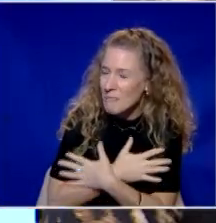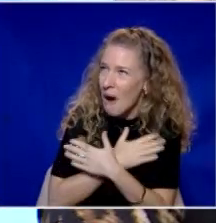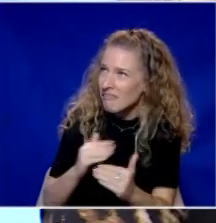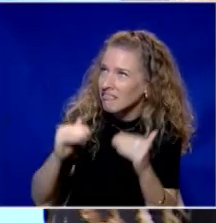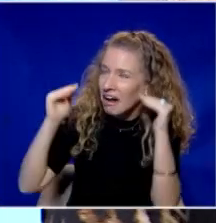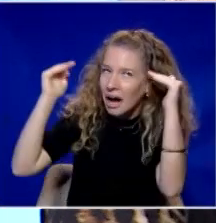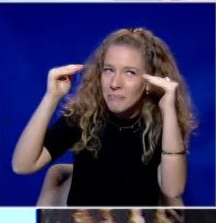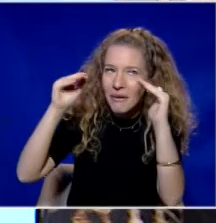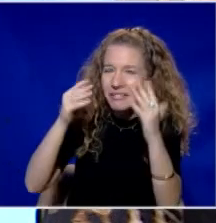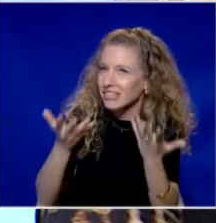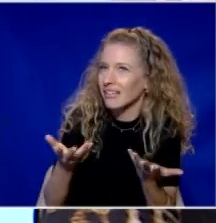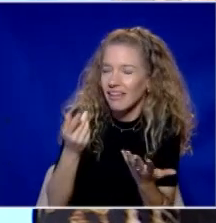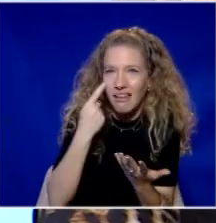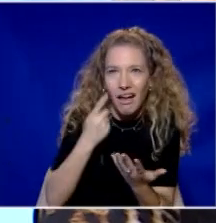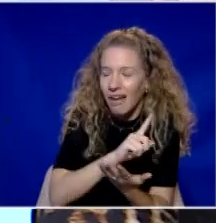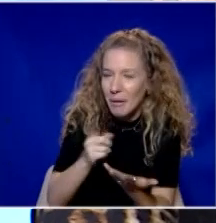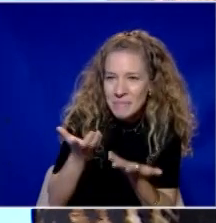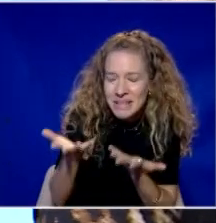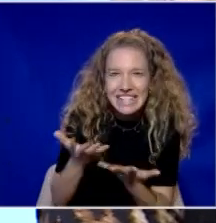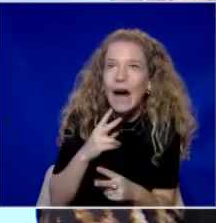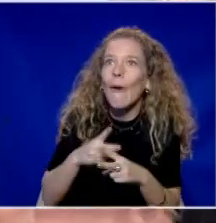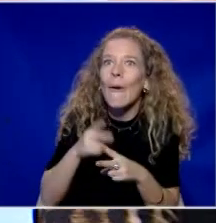ברמות שאין דברים כאלה, אתה חולה עליה.